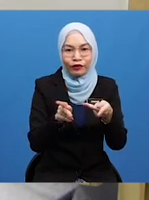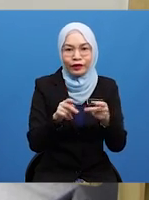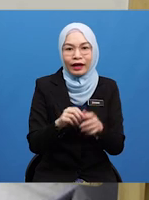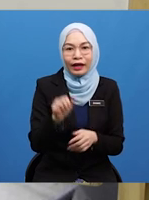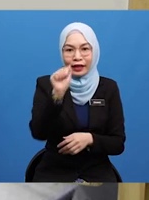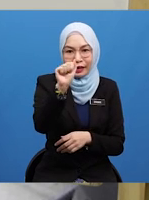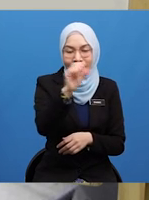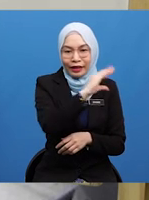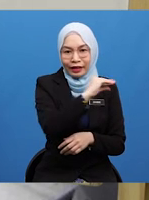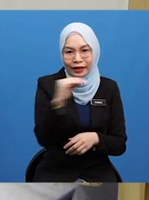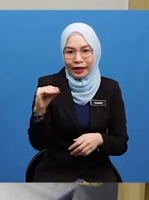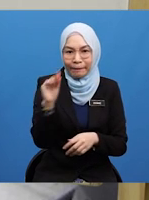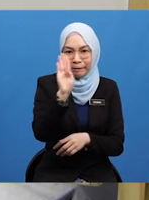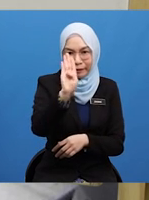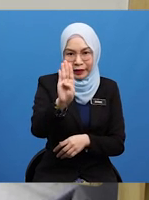B.